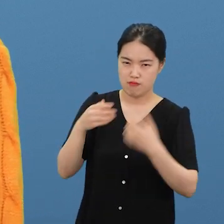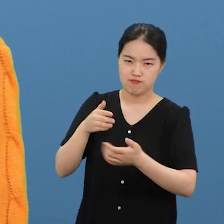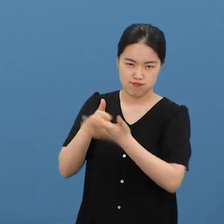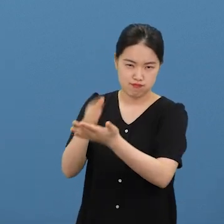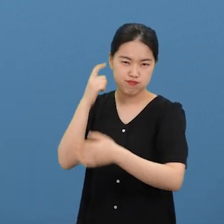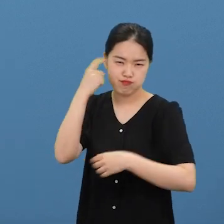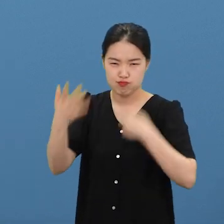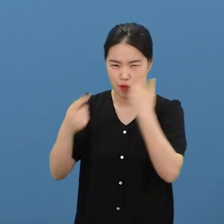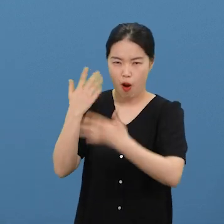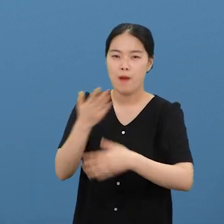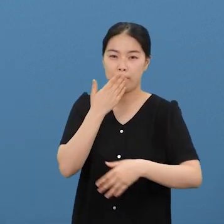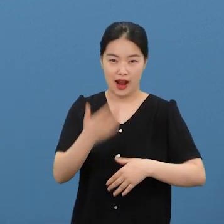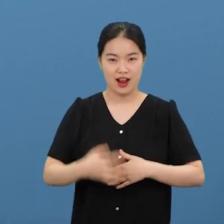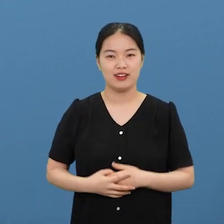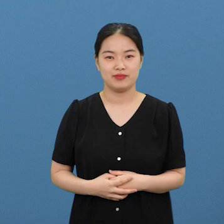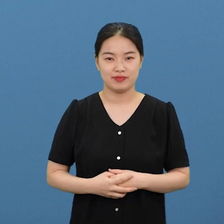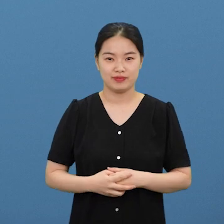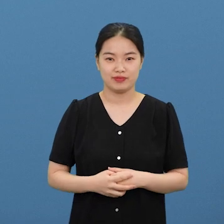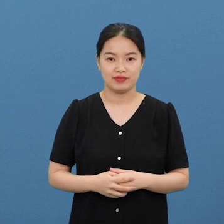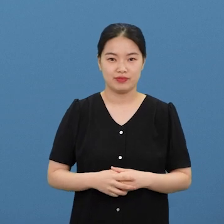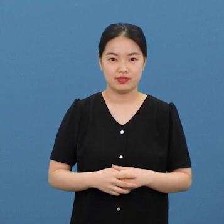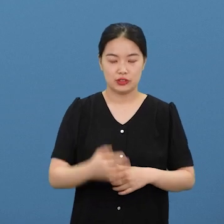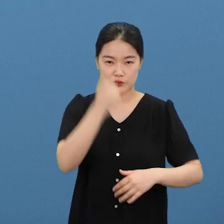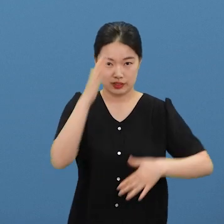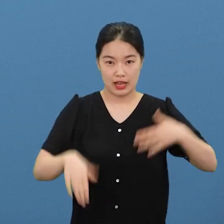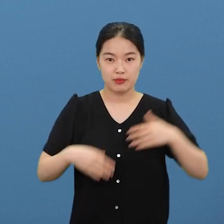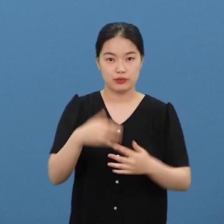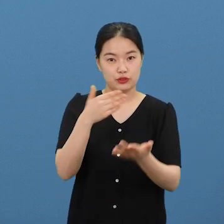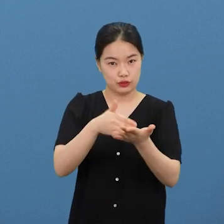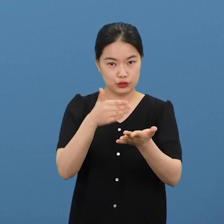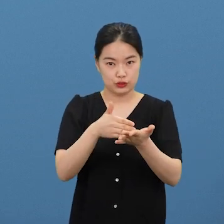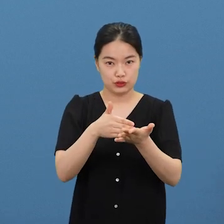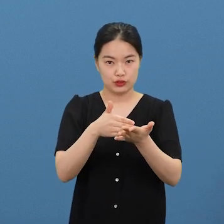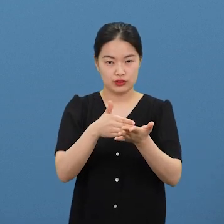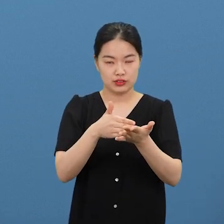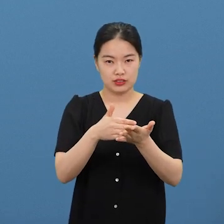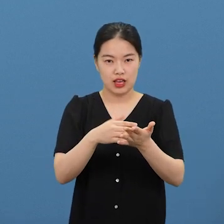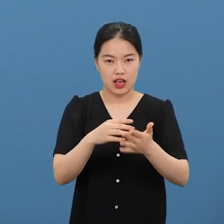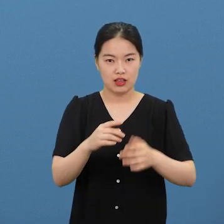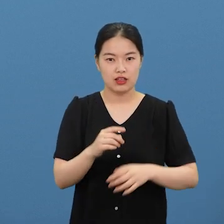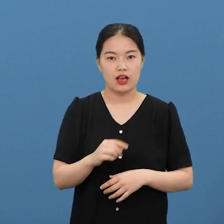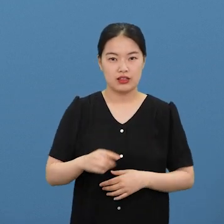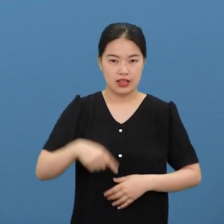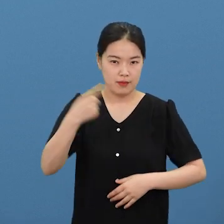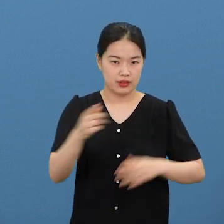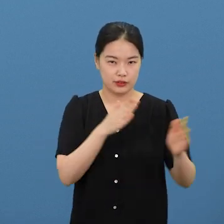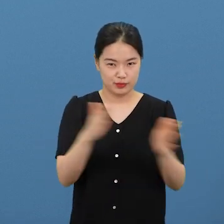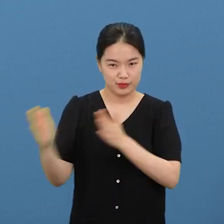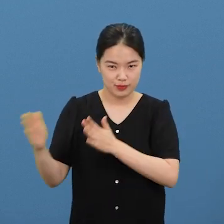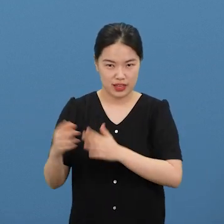같네요. 그럼 충남 에듀이슈! 더욱더 알찬 소식 들고